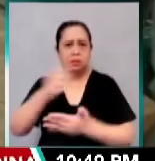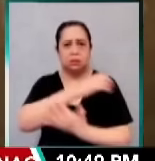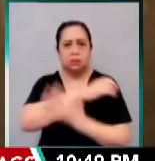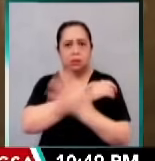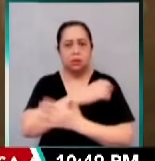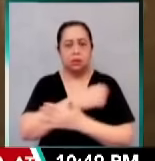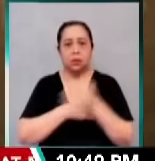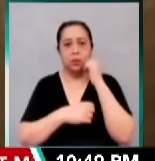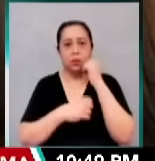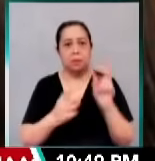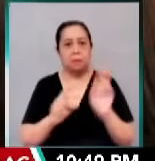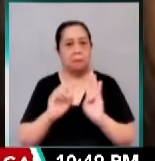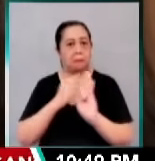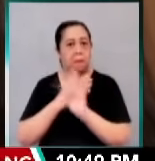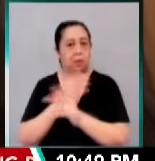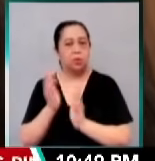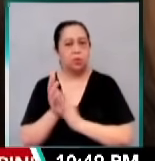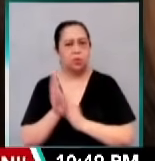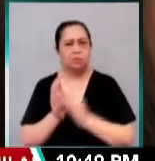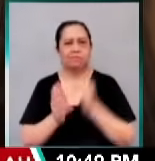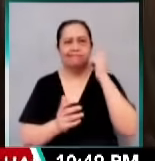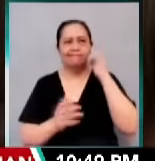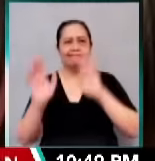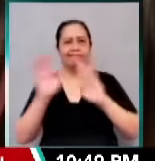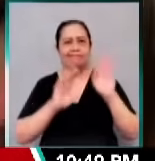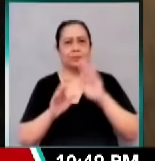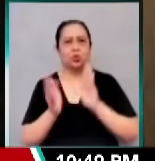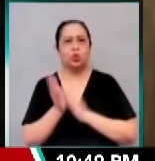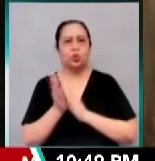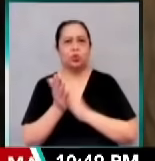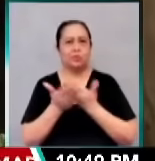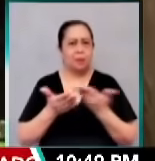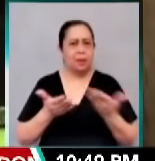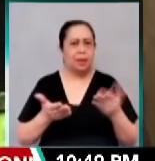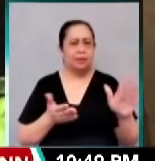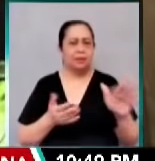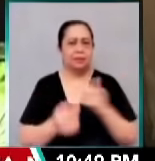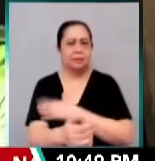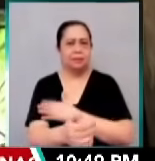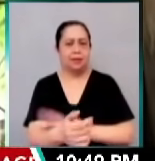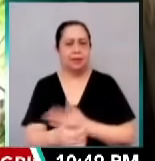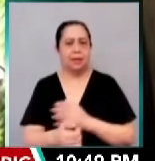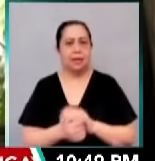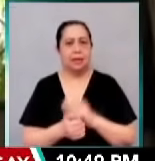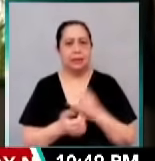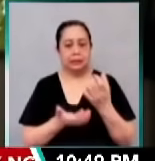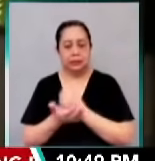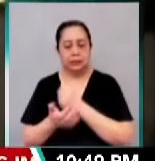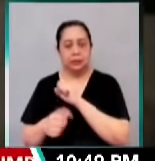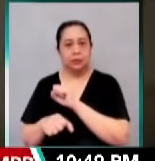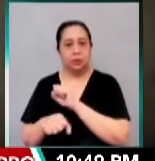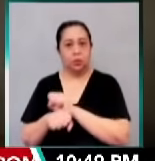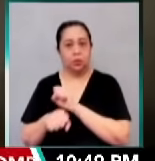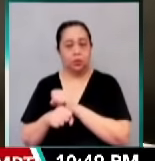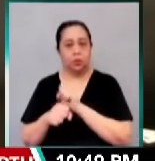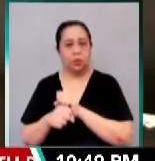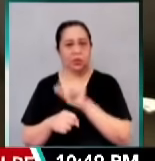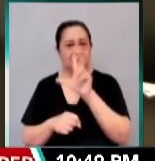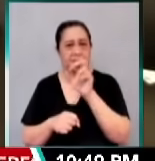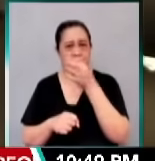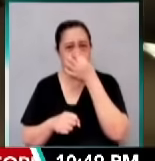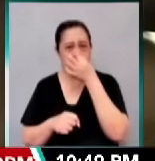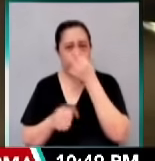eskwela, problema niya ang school supplies ng mga anak. Ang kinikita nilang mag-asawang 300 piso sa